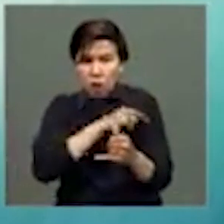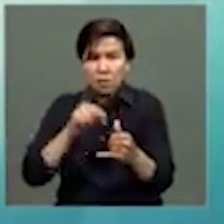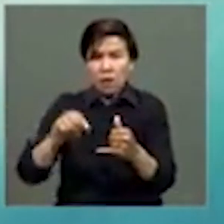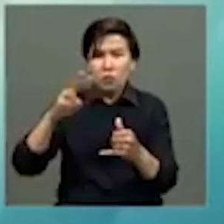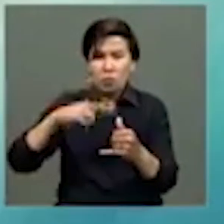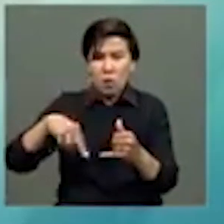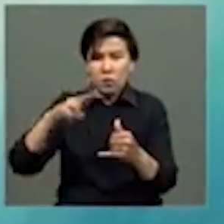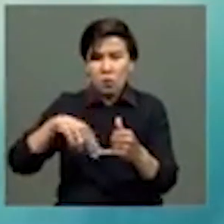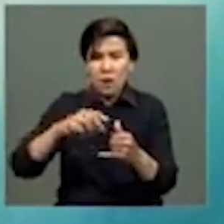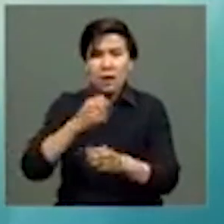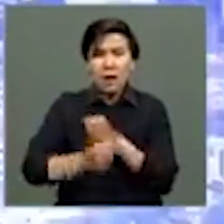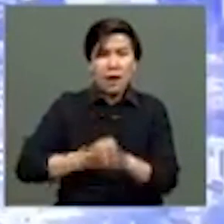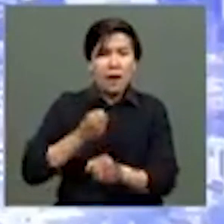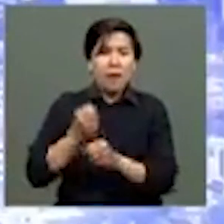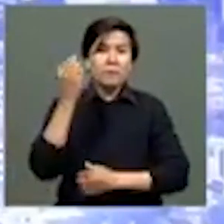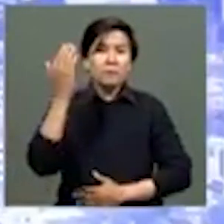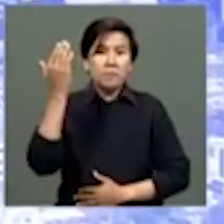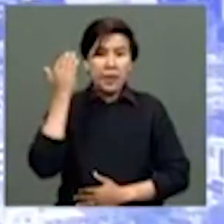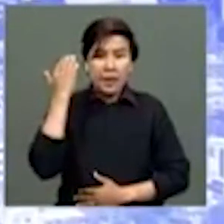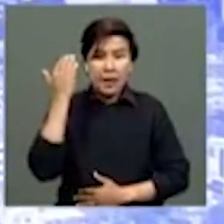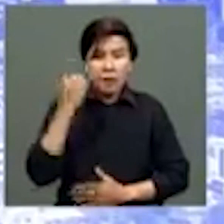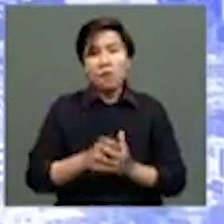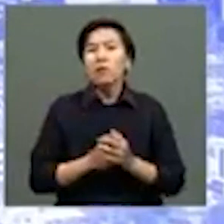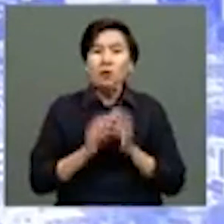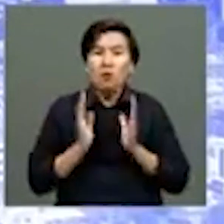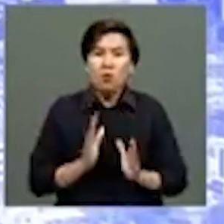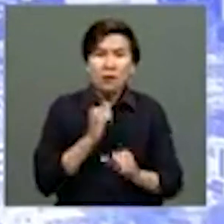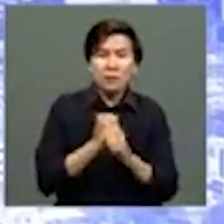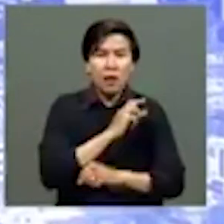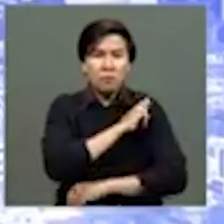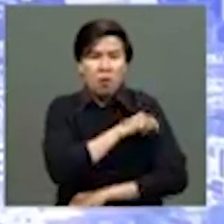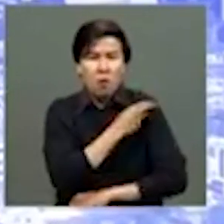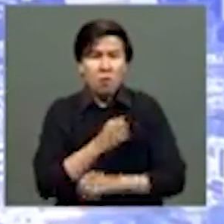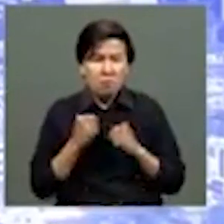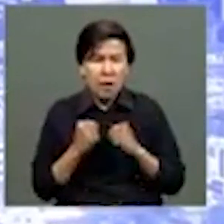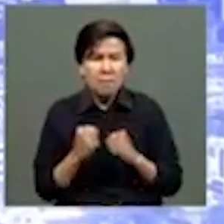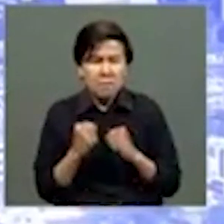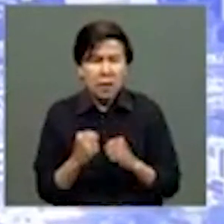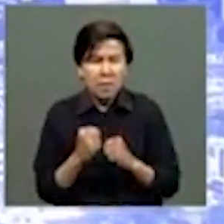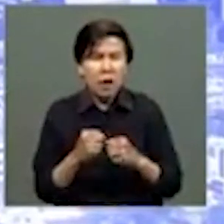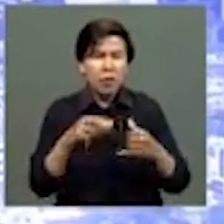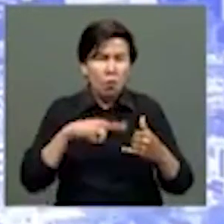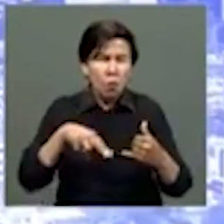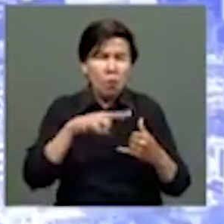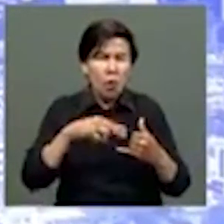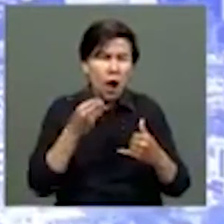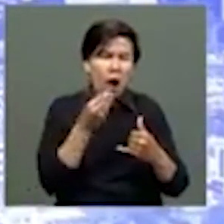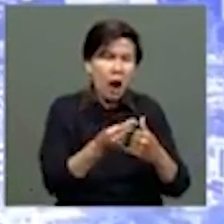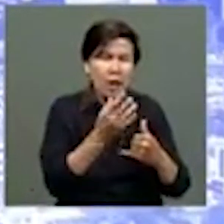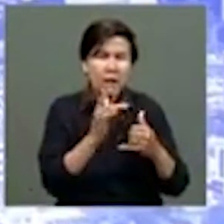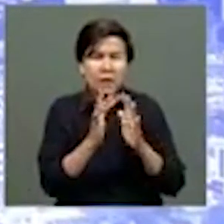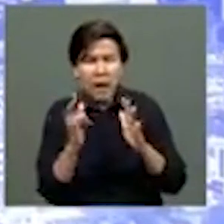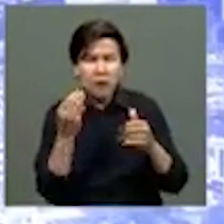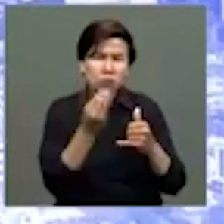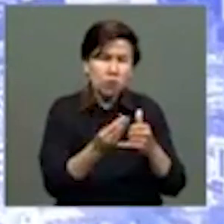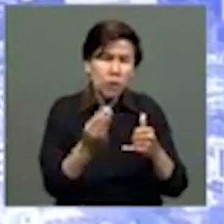ามาตั้งแต่ปลายปีที่แล้วแล้วก็ทางบุคลากรทางการแพทย์พยายามอย่างหนักนะคะที่จะช่วยให้ปลอดภัยแต่ว่าในที่สุดเนี่ยอา